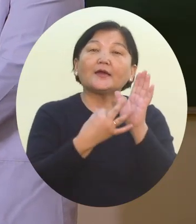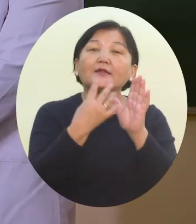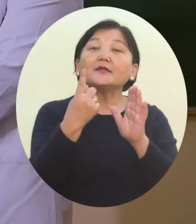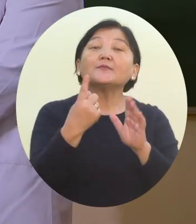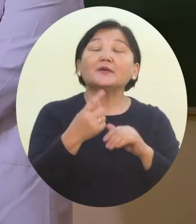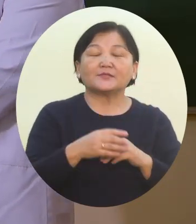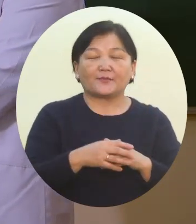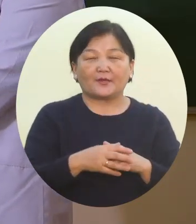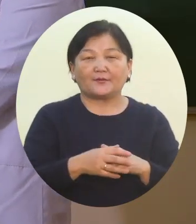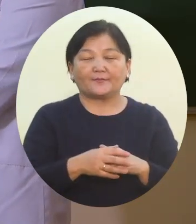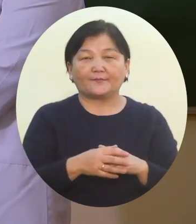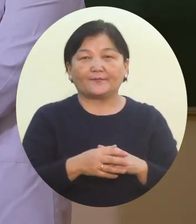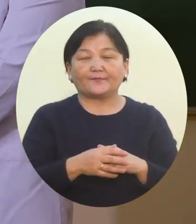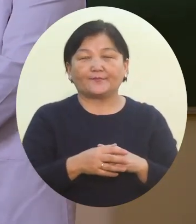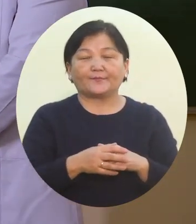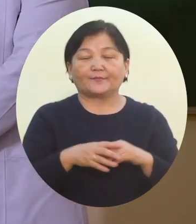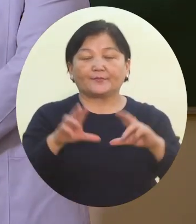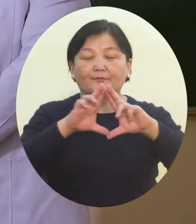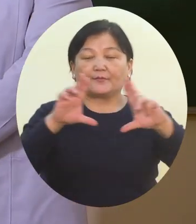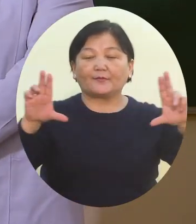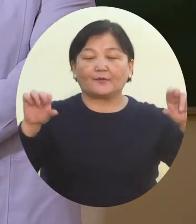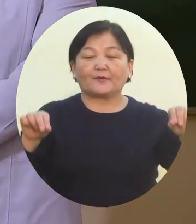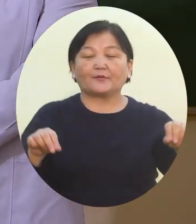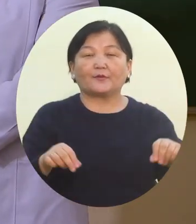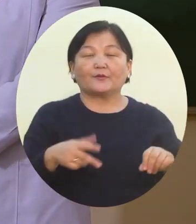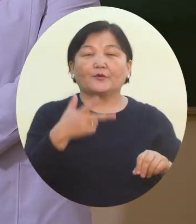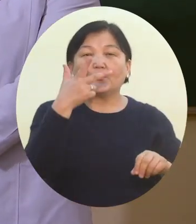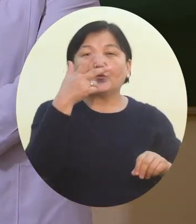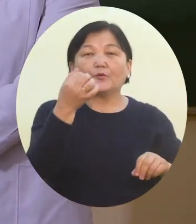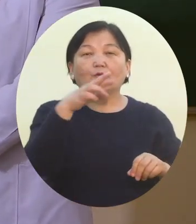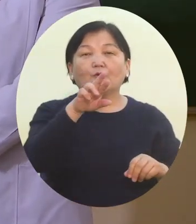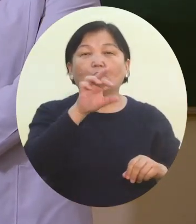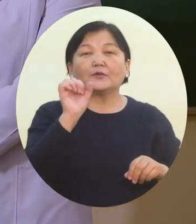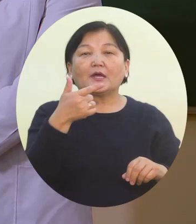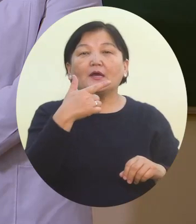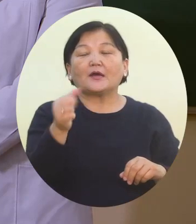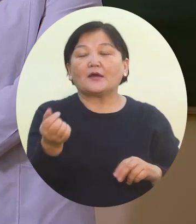тэмдэглээрэй. За одоо гурав дахь удаа хэмжиж үзье.